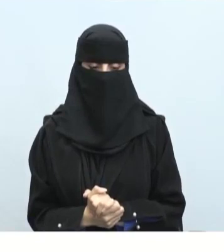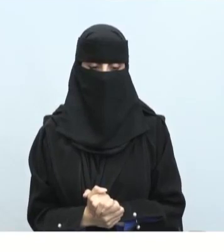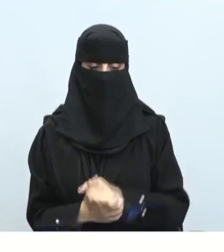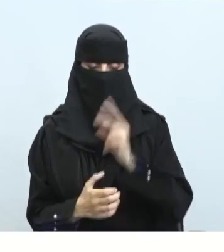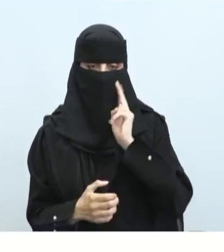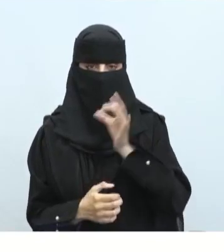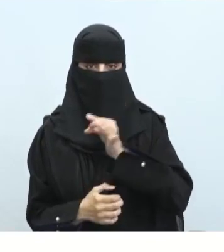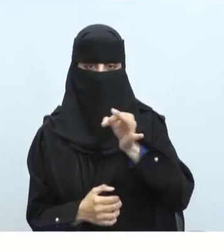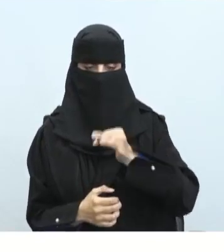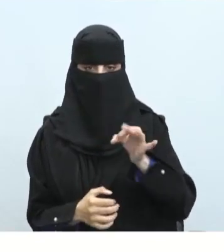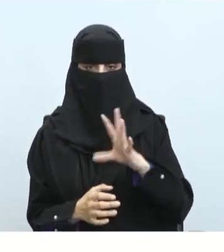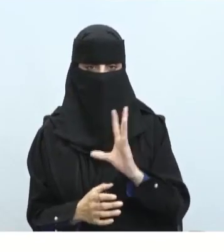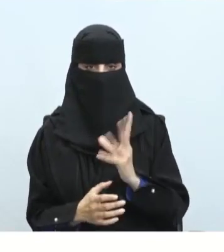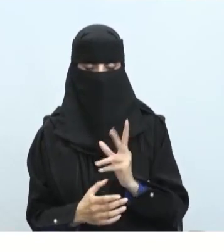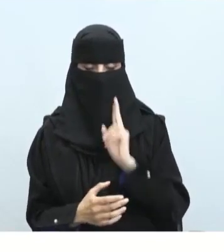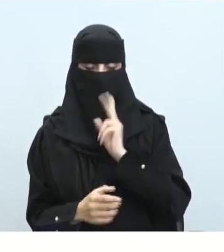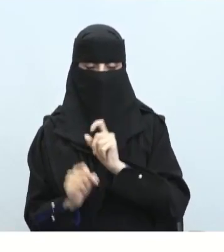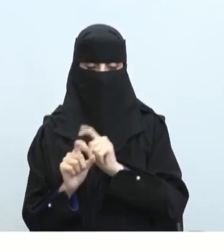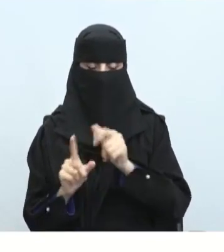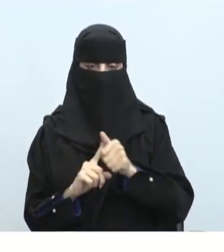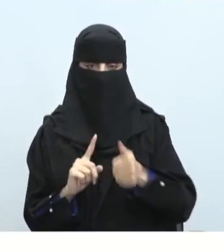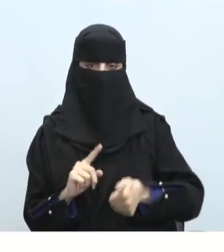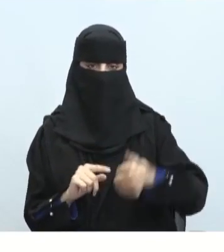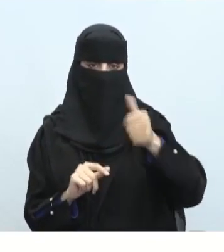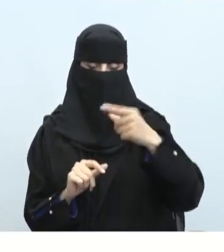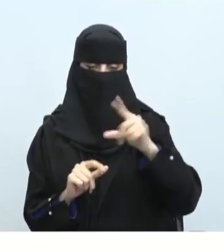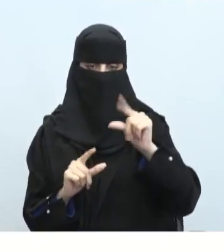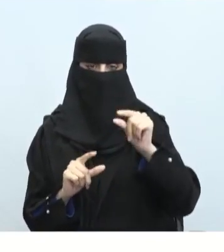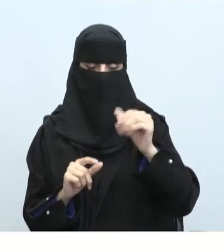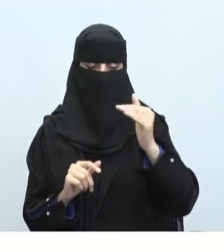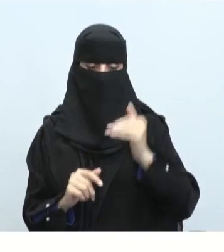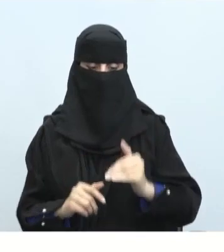من نوع المثنى وعلامه رفعه هي الالف